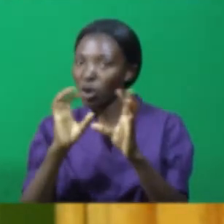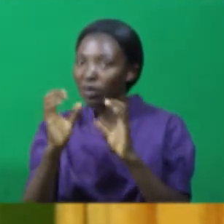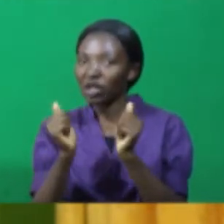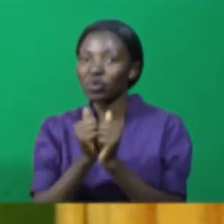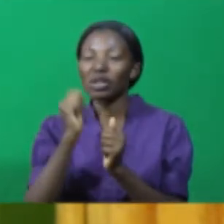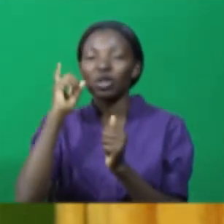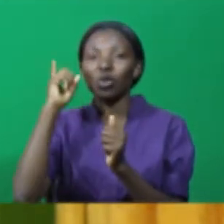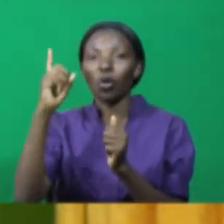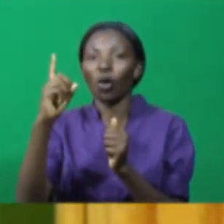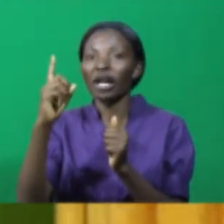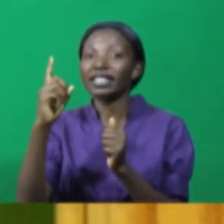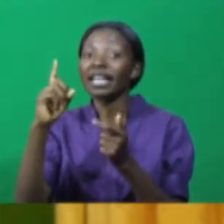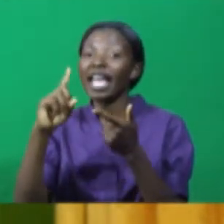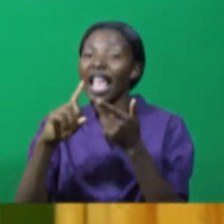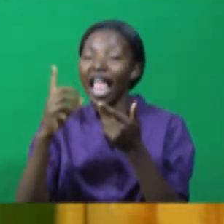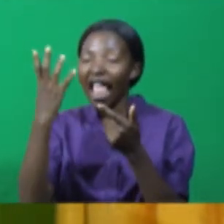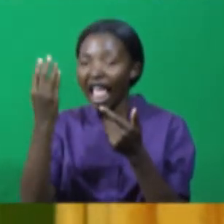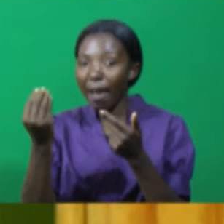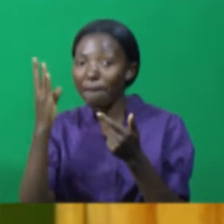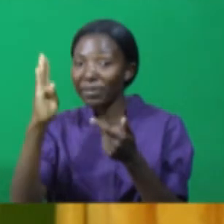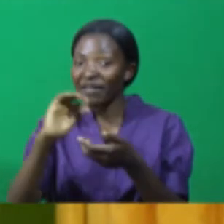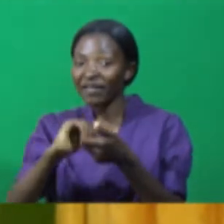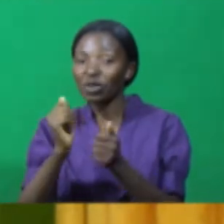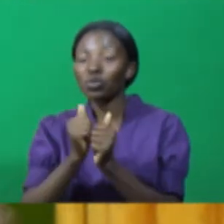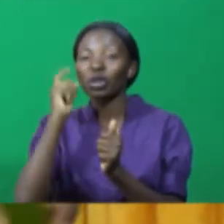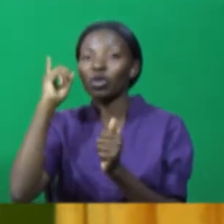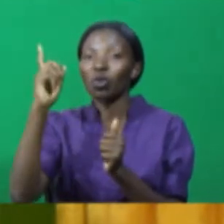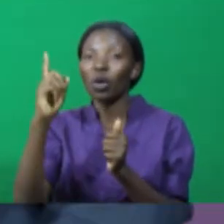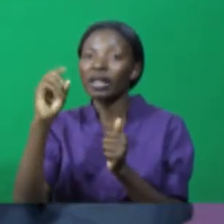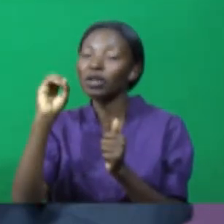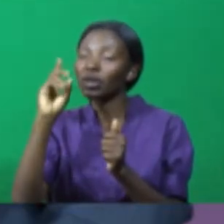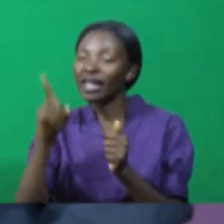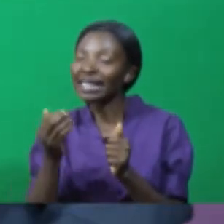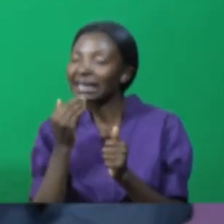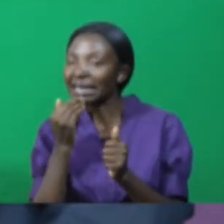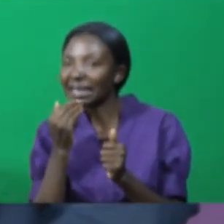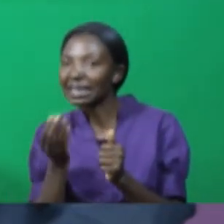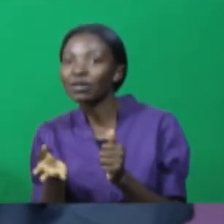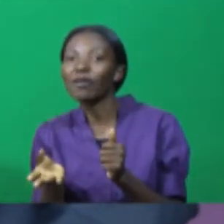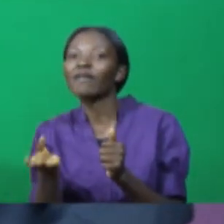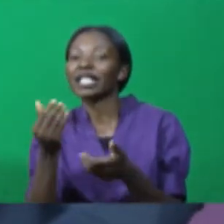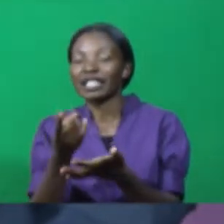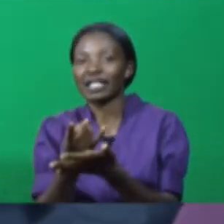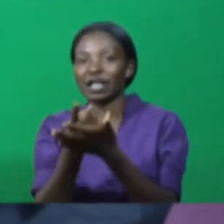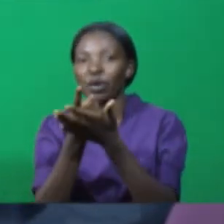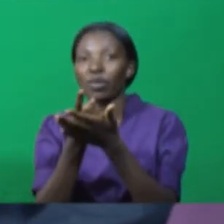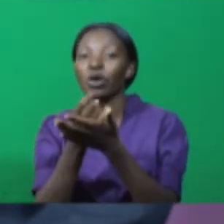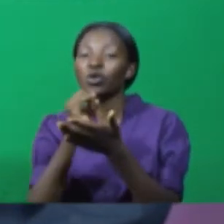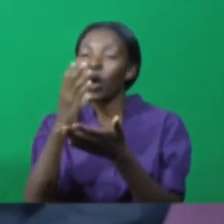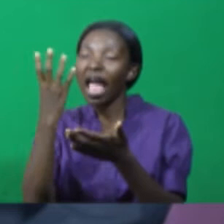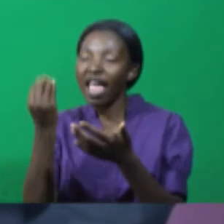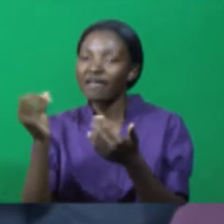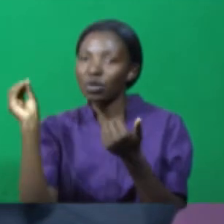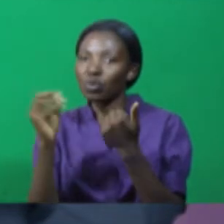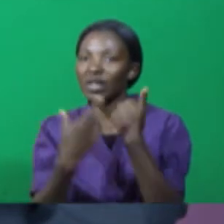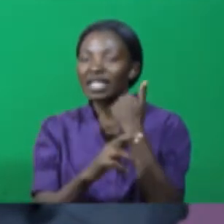maremoni vana vaita flu mwara hadi kuzongoenda kwa ari ndawo akuda munhu wokuroorana naye kara uine ukama naye